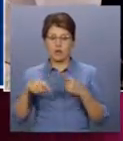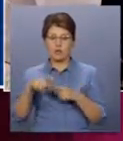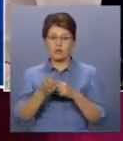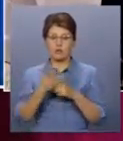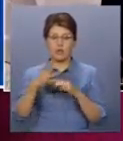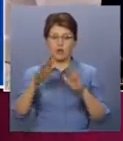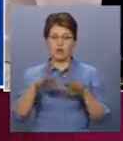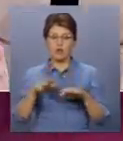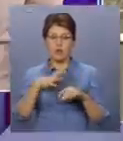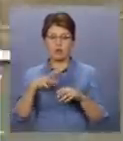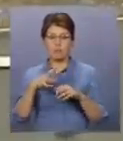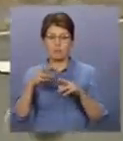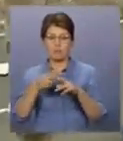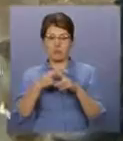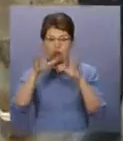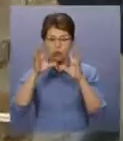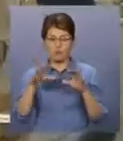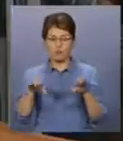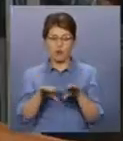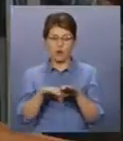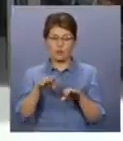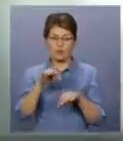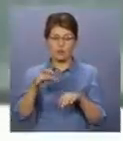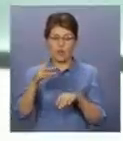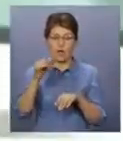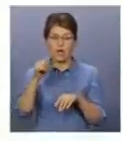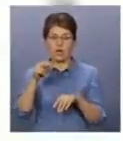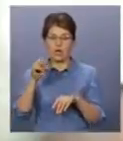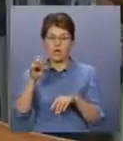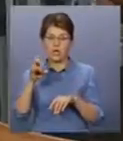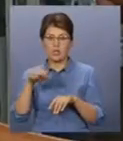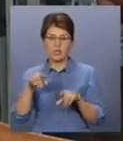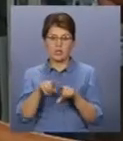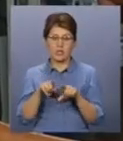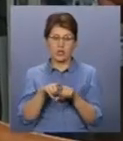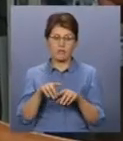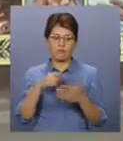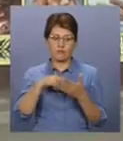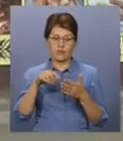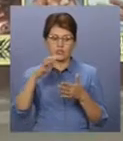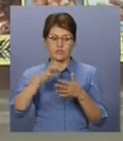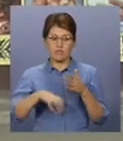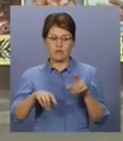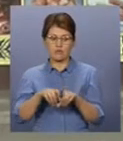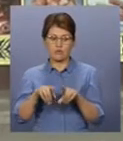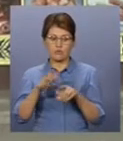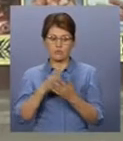несколько точек нелегального бизнеса были закрыты в микрорайоне Аккент. Продавцам также выписаны штрафы.